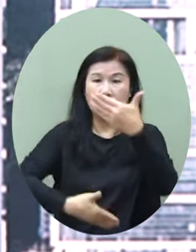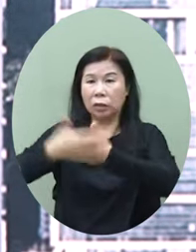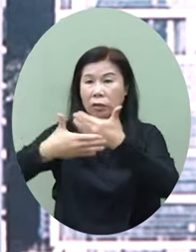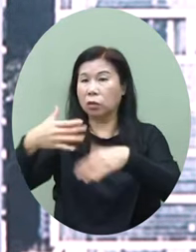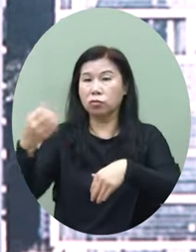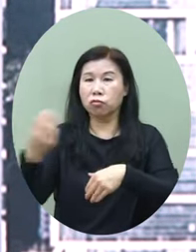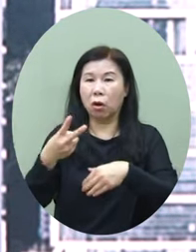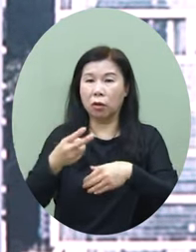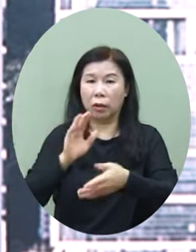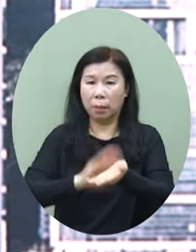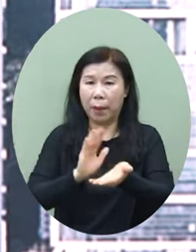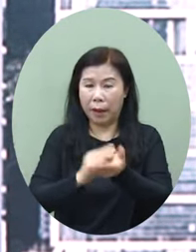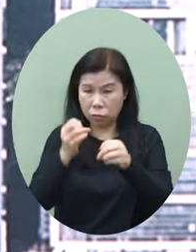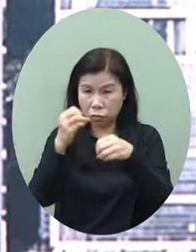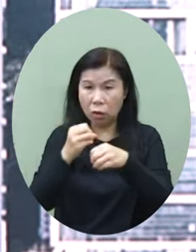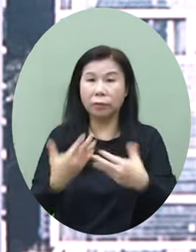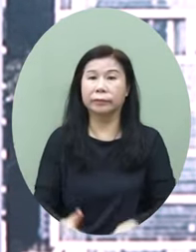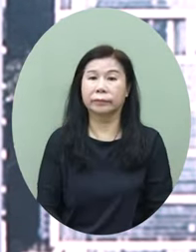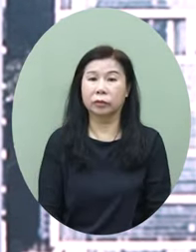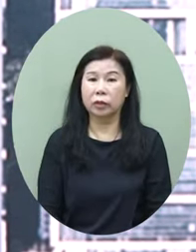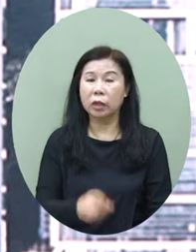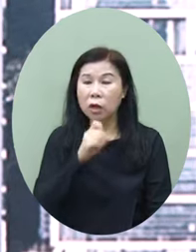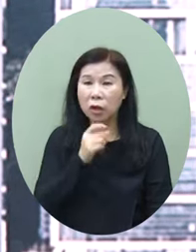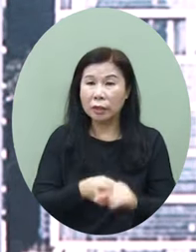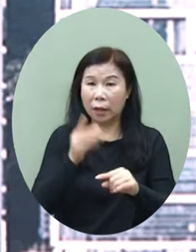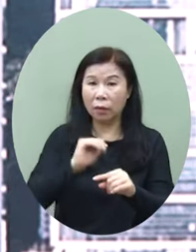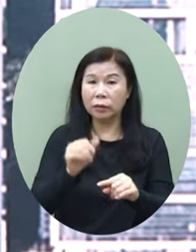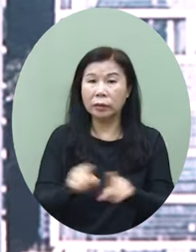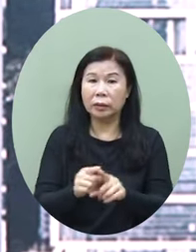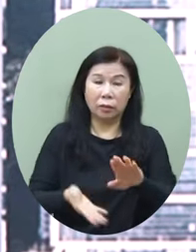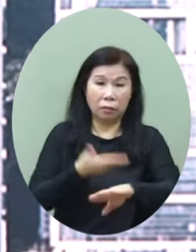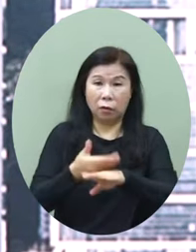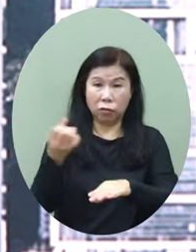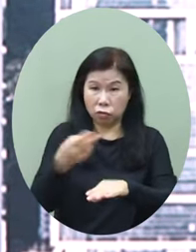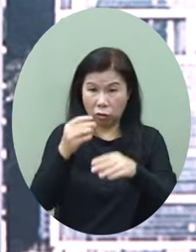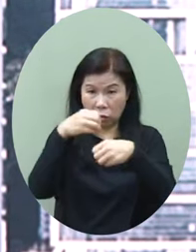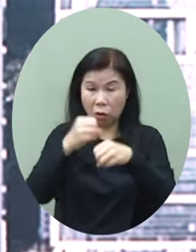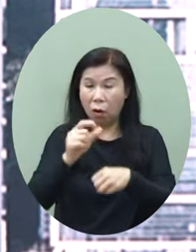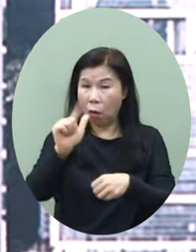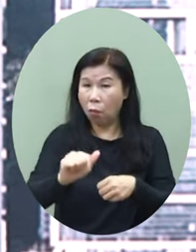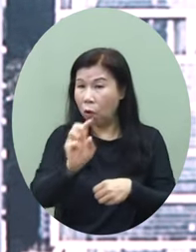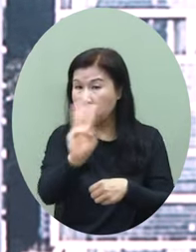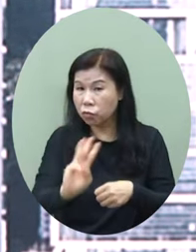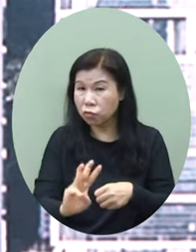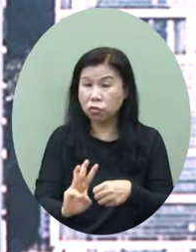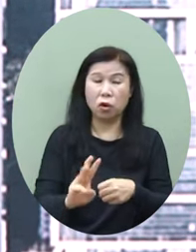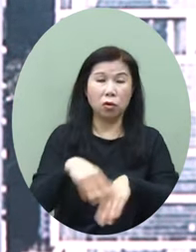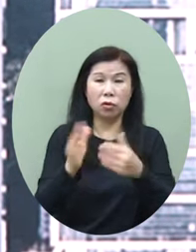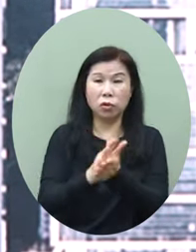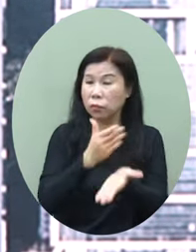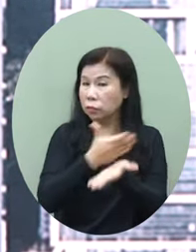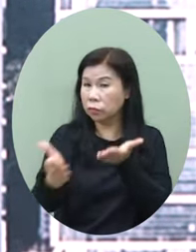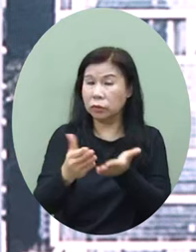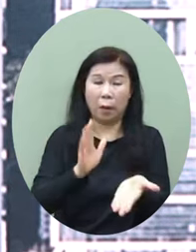需要再做就要做檢測等它檢測完如果我們有能力當然想覆檢一次那些污水是否已經沒有這些病毒